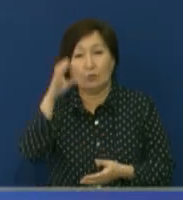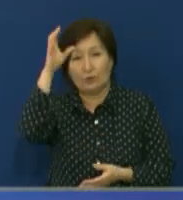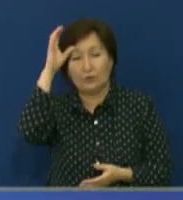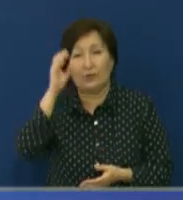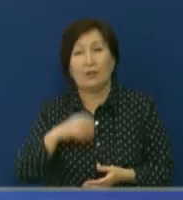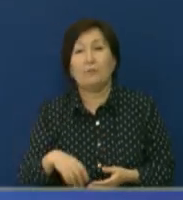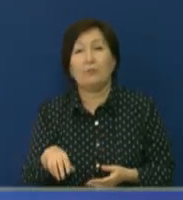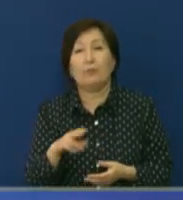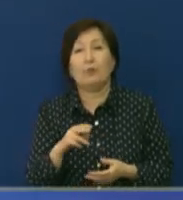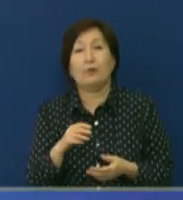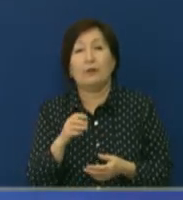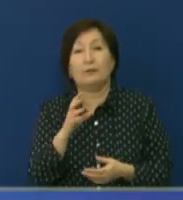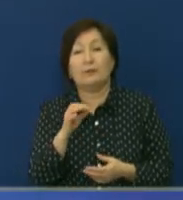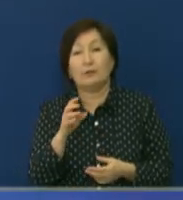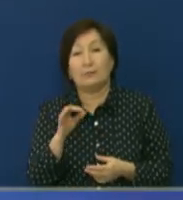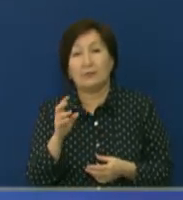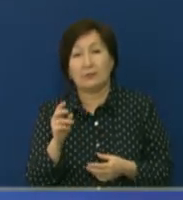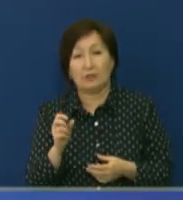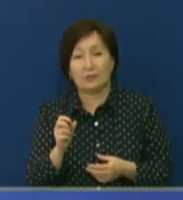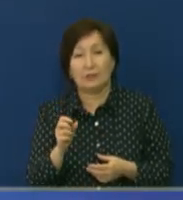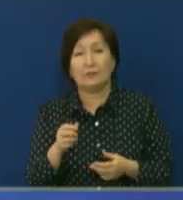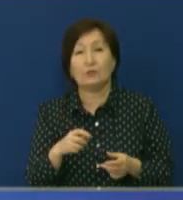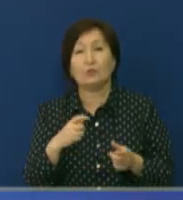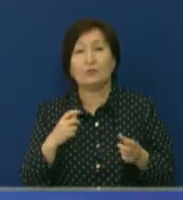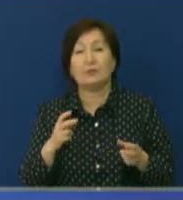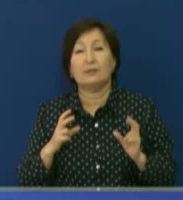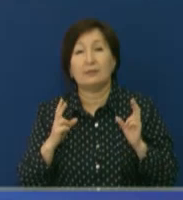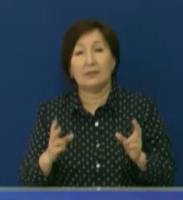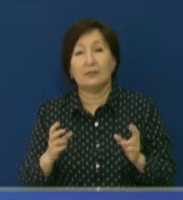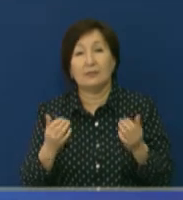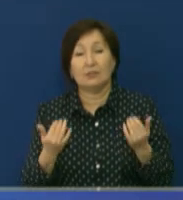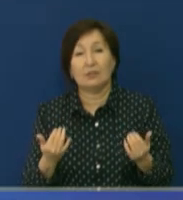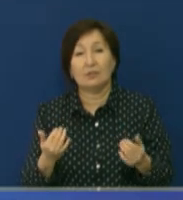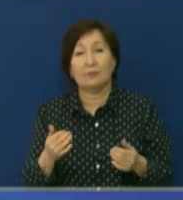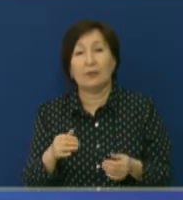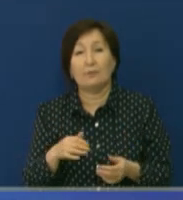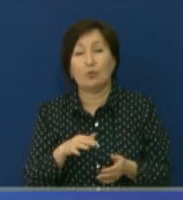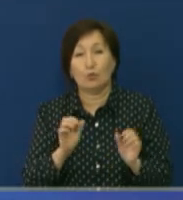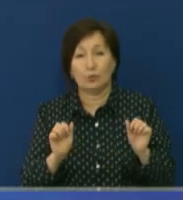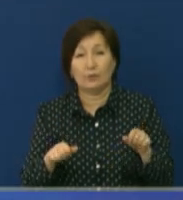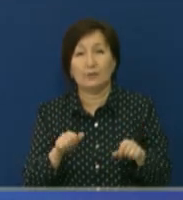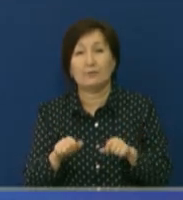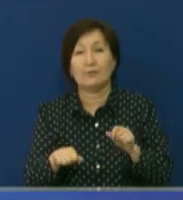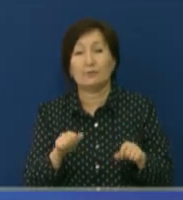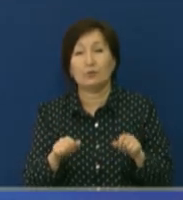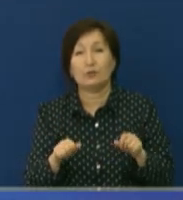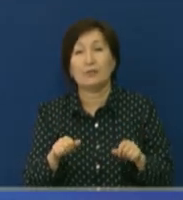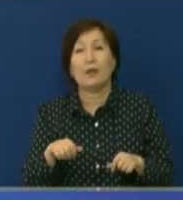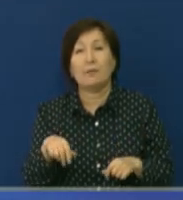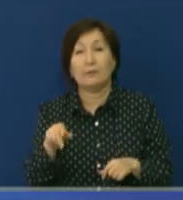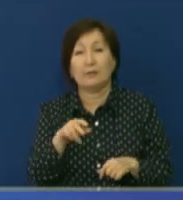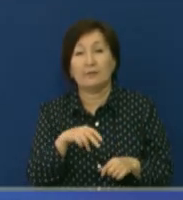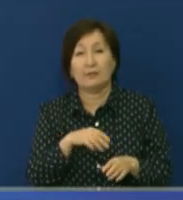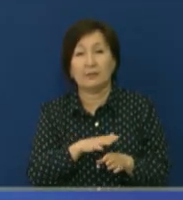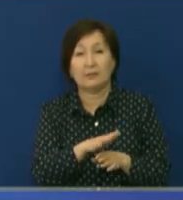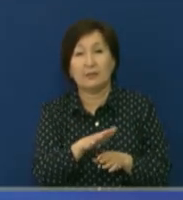региона и создает условия для проведения студентами научно-исследовательских работ на сегодняшний день в центре а собран и результаты нескольких